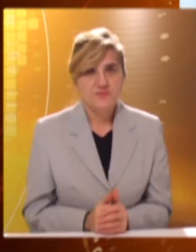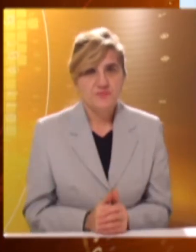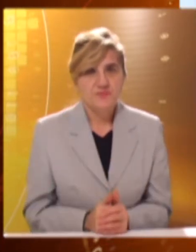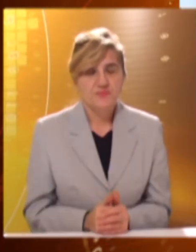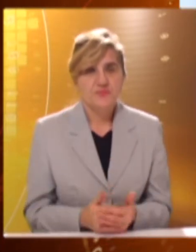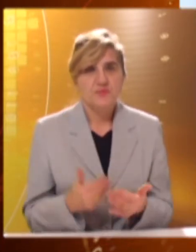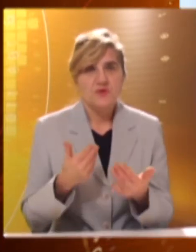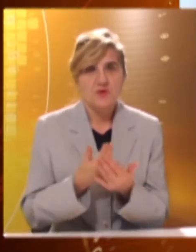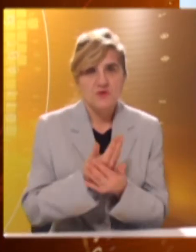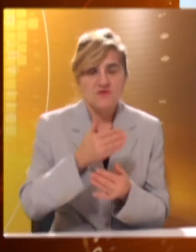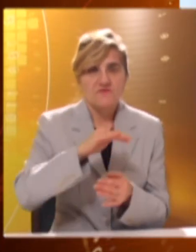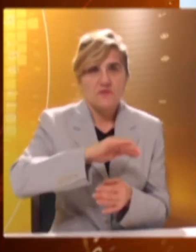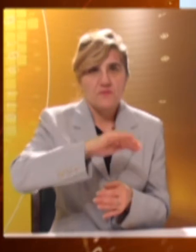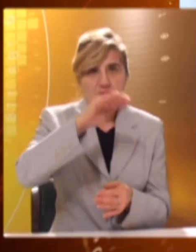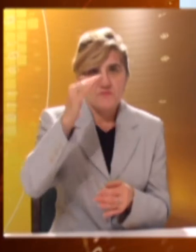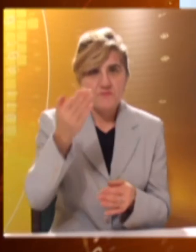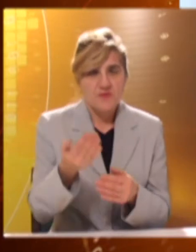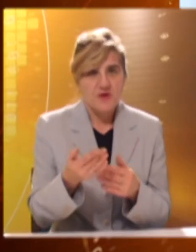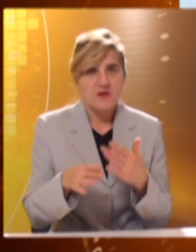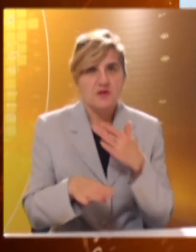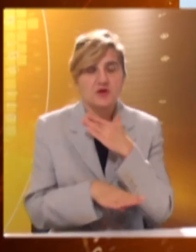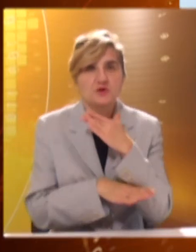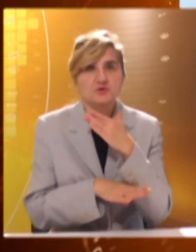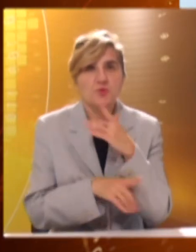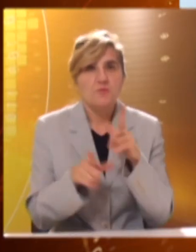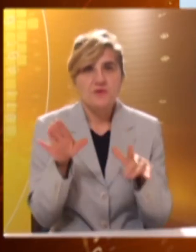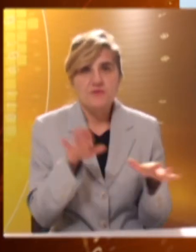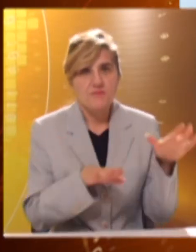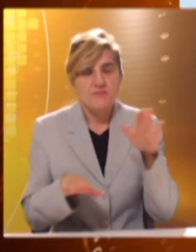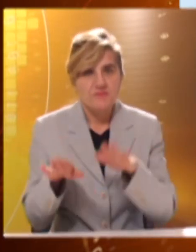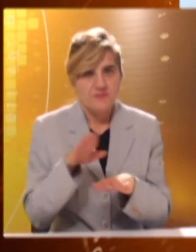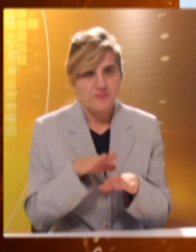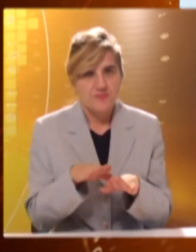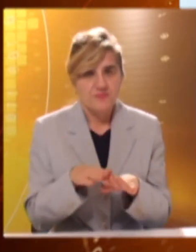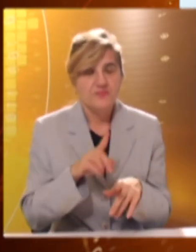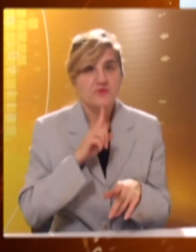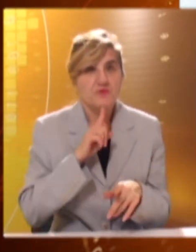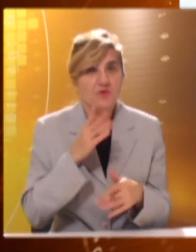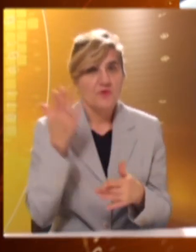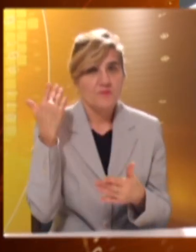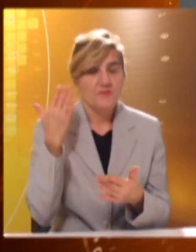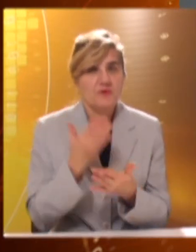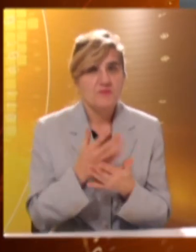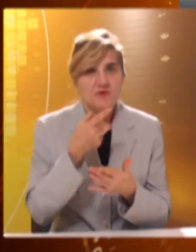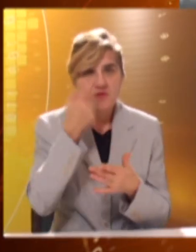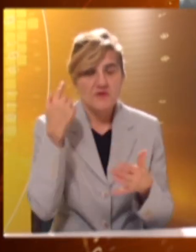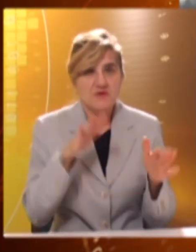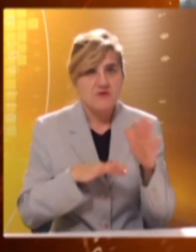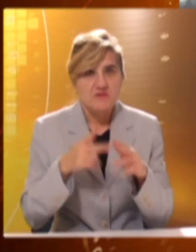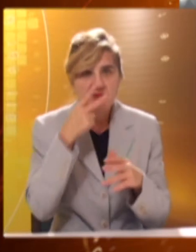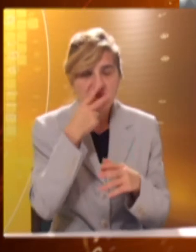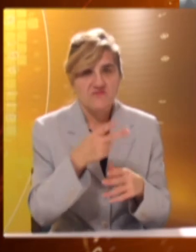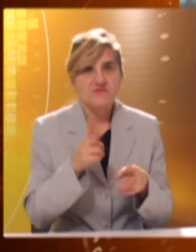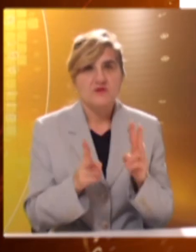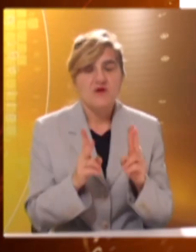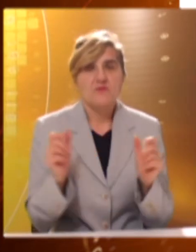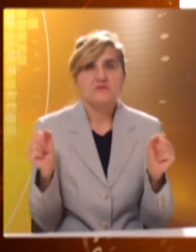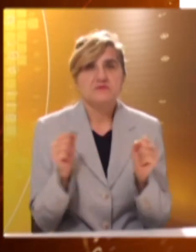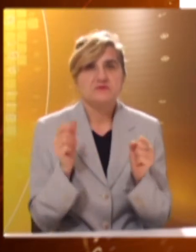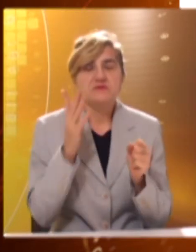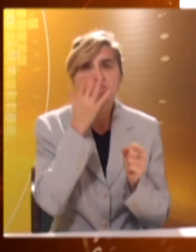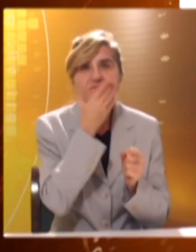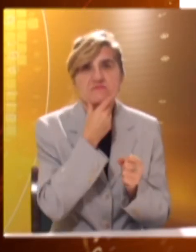Postavljen je novi balon na bazenu u Dudovoj šumi. Posle 23 godine, Subotičani koji su korisnici ovog objekta moći će da uživaju